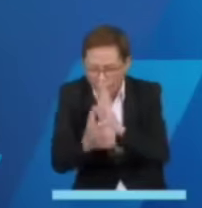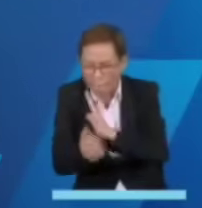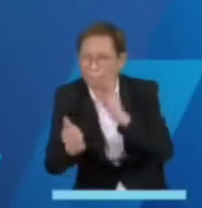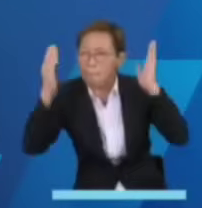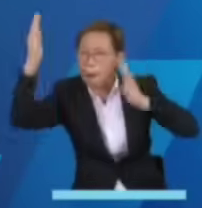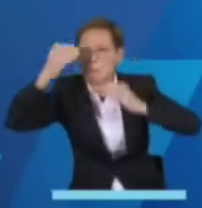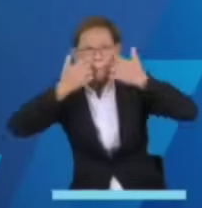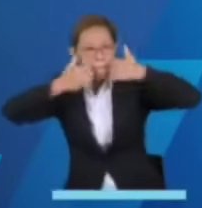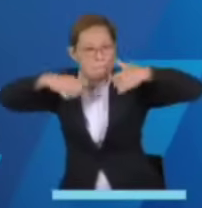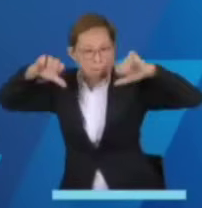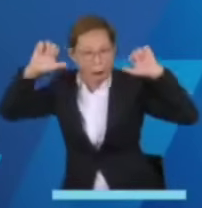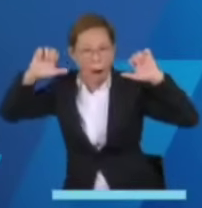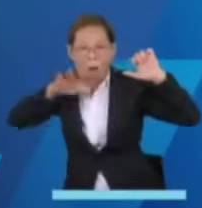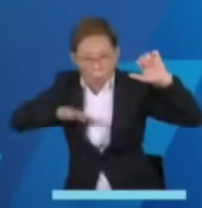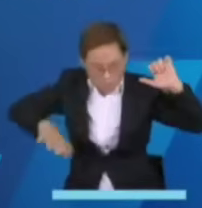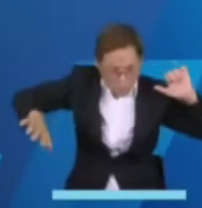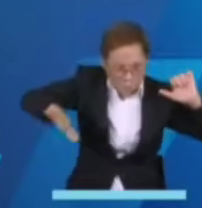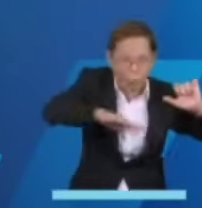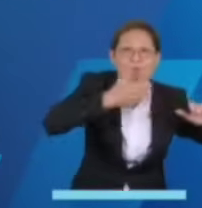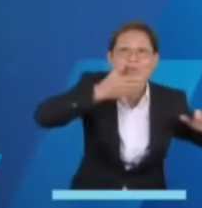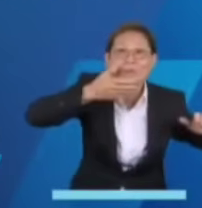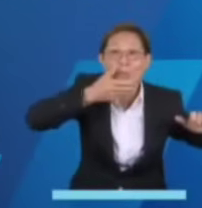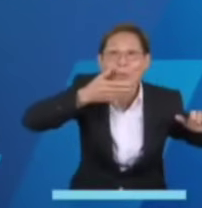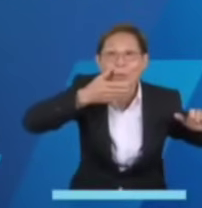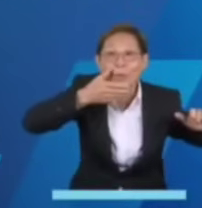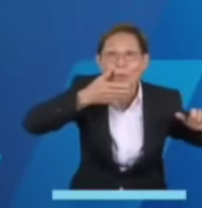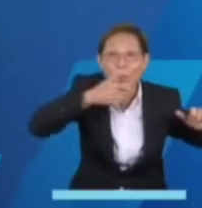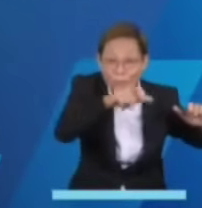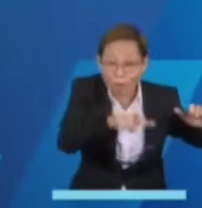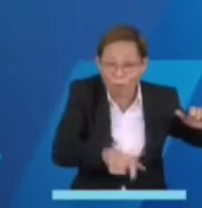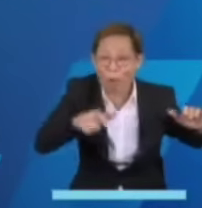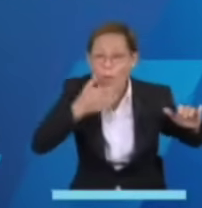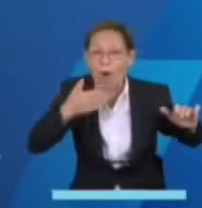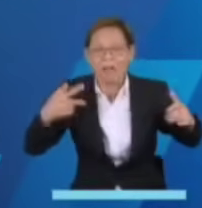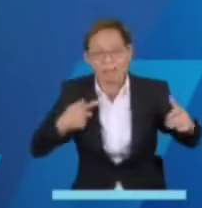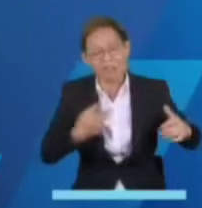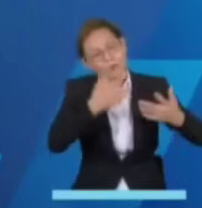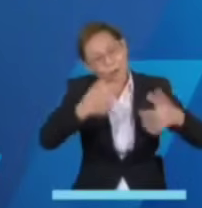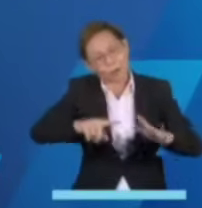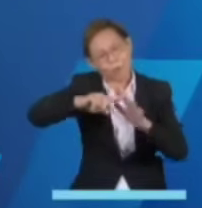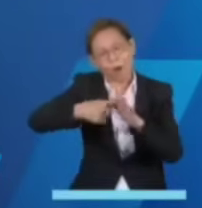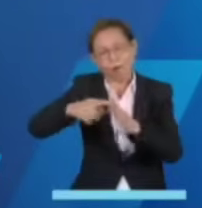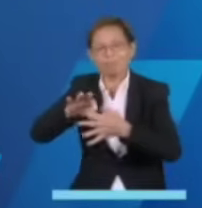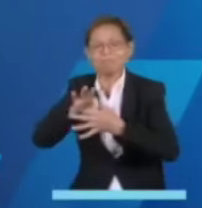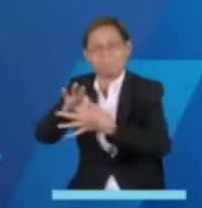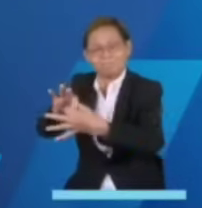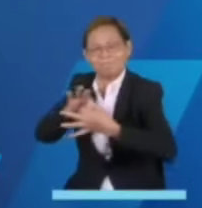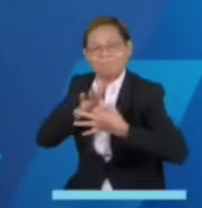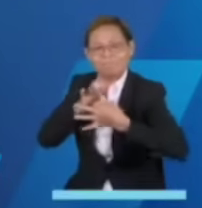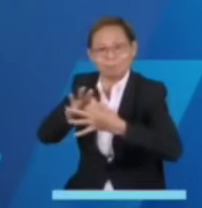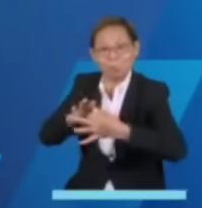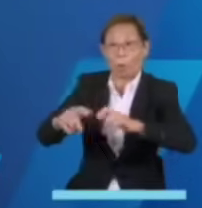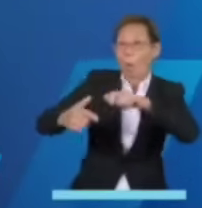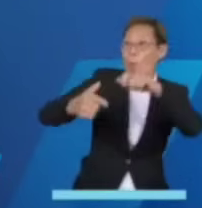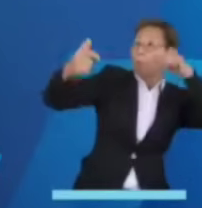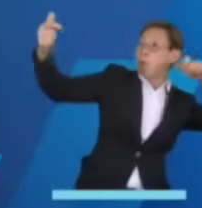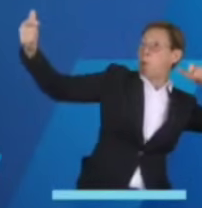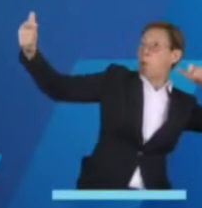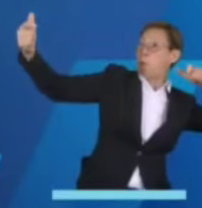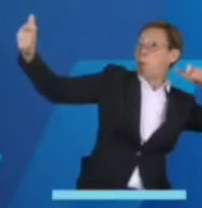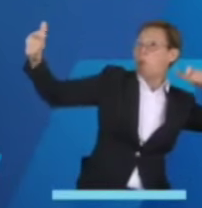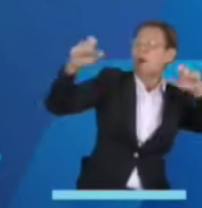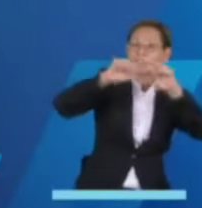tempatan berkemahiran di kalangan anak muda, kita juga telah laksanakan kerjasama dengan Gergasi